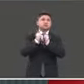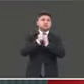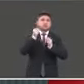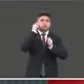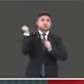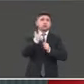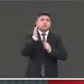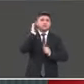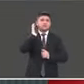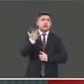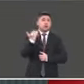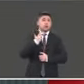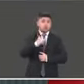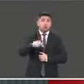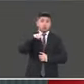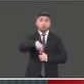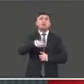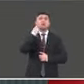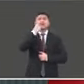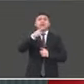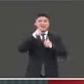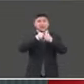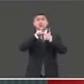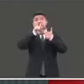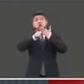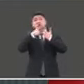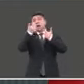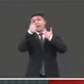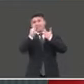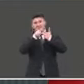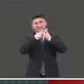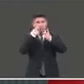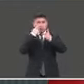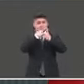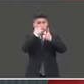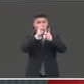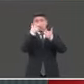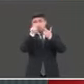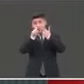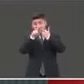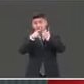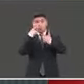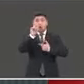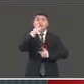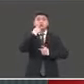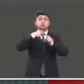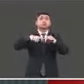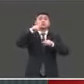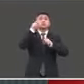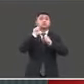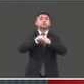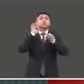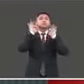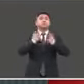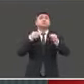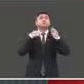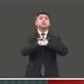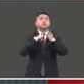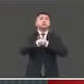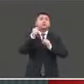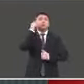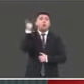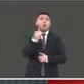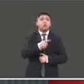ülkemizde bu yılın ikinci çeyreğinde 15 yaş üstü nüfusun işgücüne katılma oranı